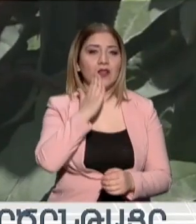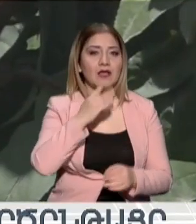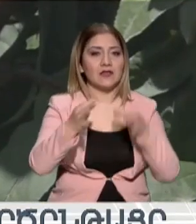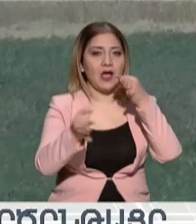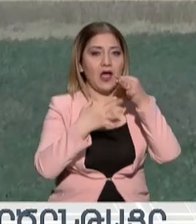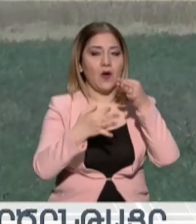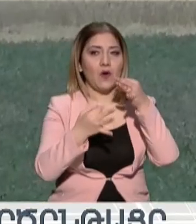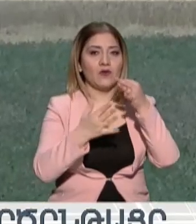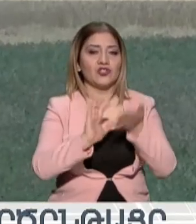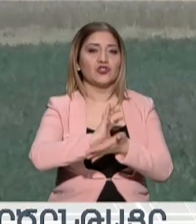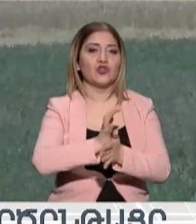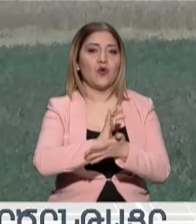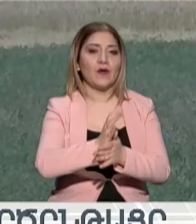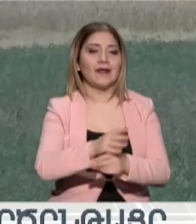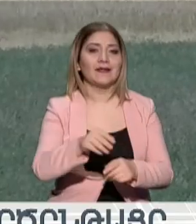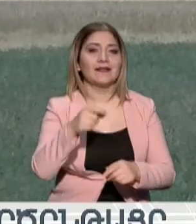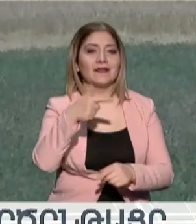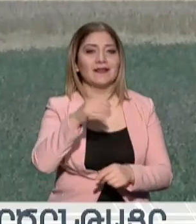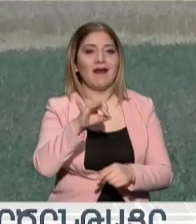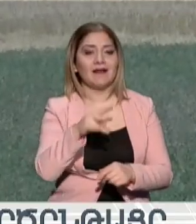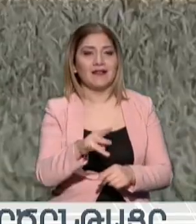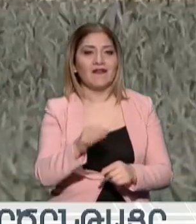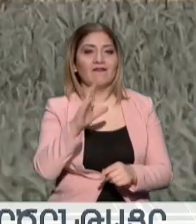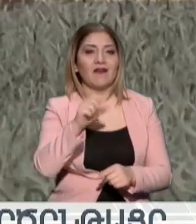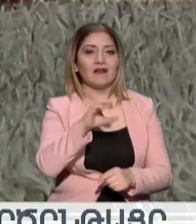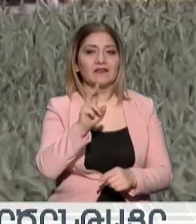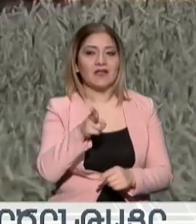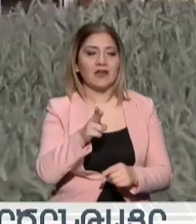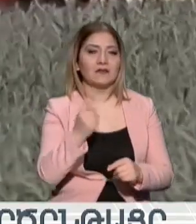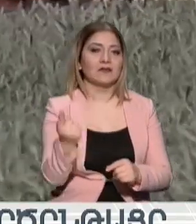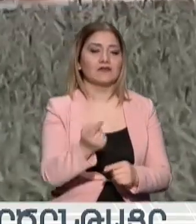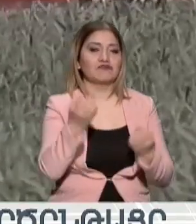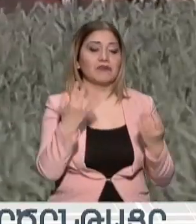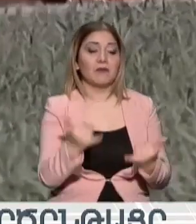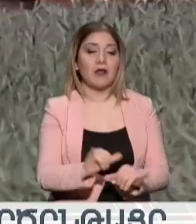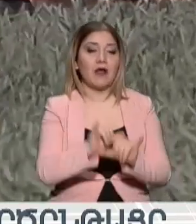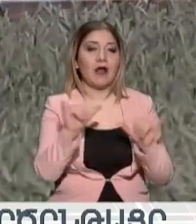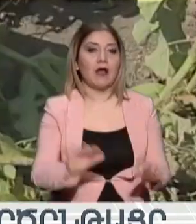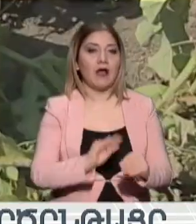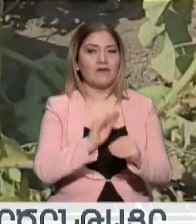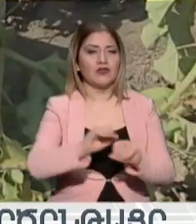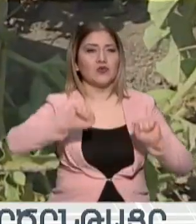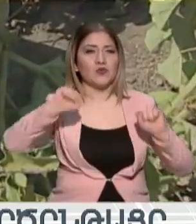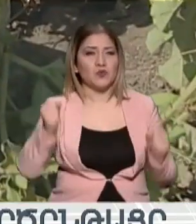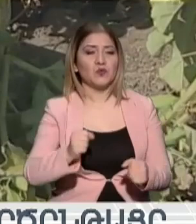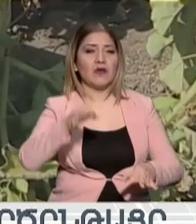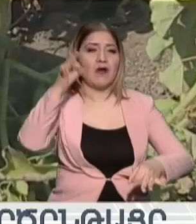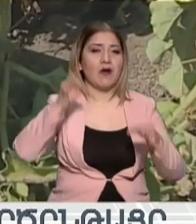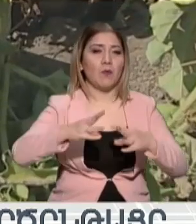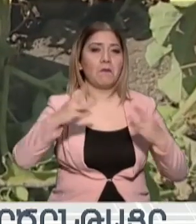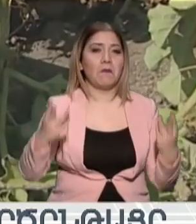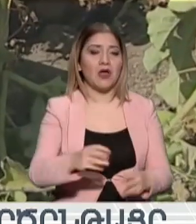խաղողի այգիներն ու ցորենի, գարու, վարսակի ցանքատարածքները։ Այս տարի ցանկն ընդլայնվել է, ցրտի, կարկուտի, հրդեհի